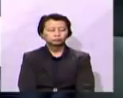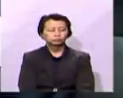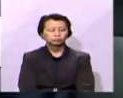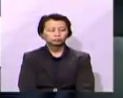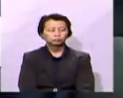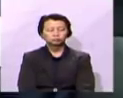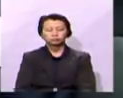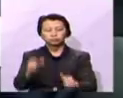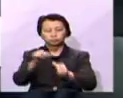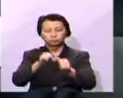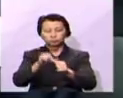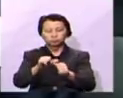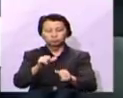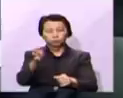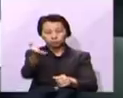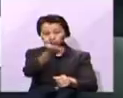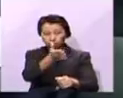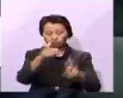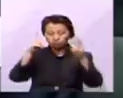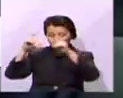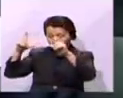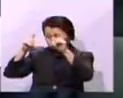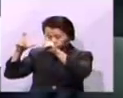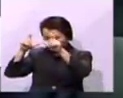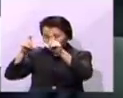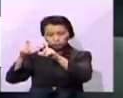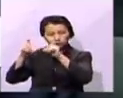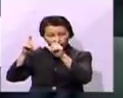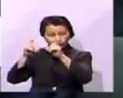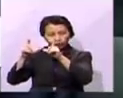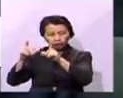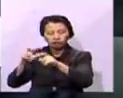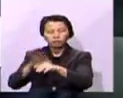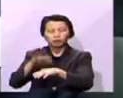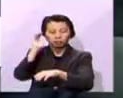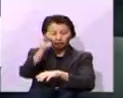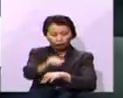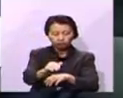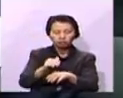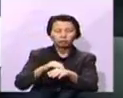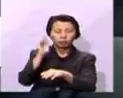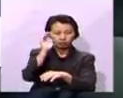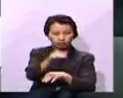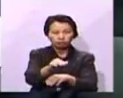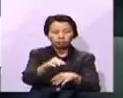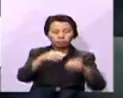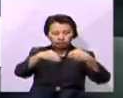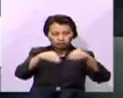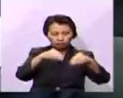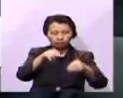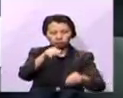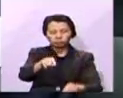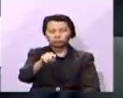Setiap hasil gambar yang ditangkap dan kita hantar kepada platform kreatifmarket.my ni, kita akan